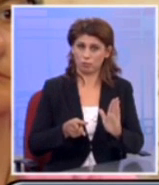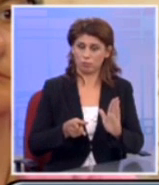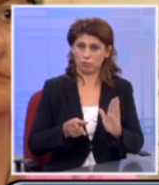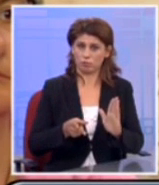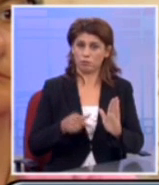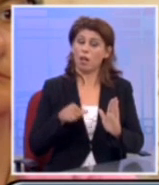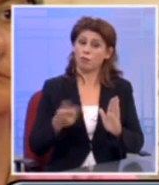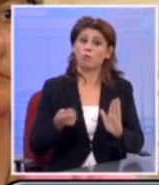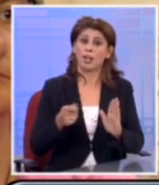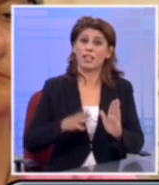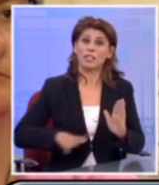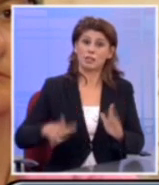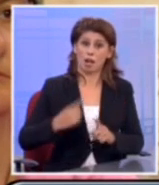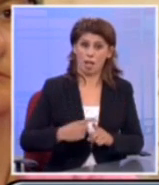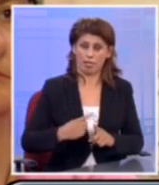το οποίο έγινε